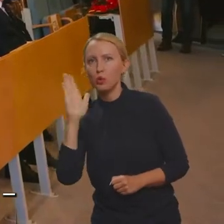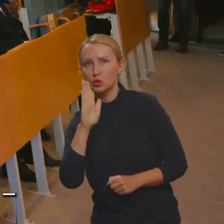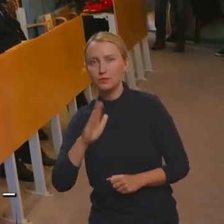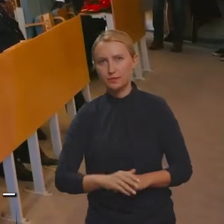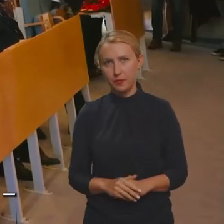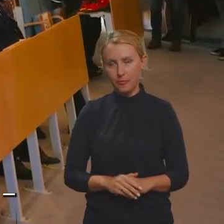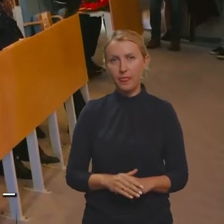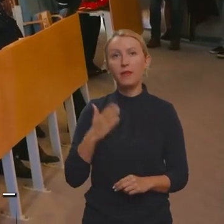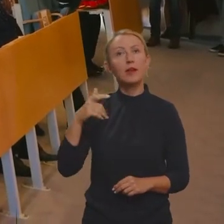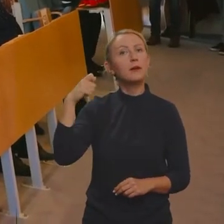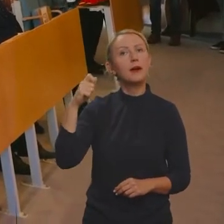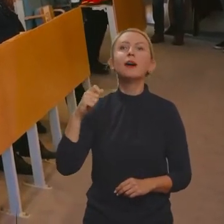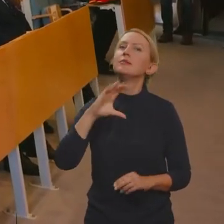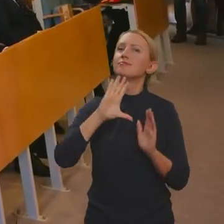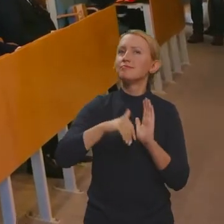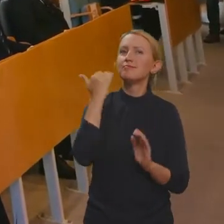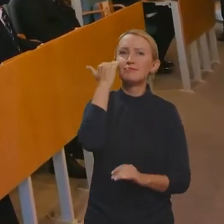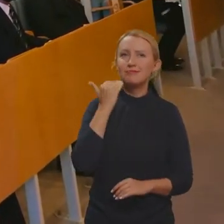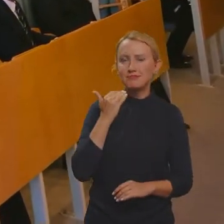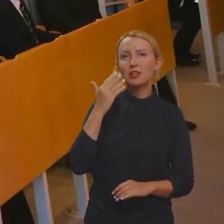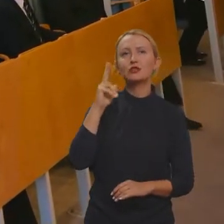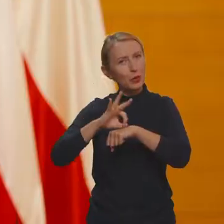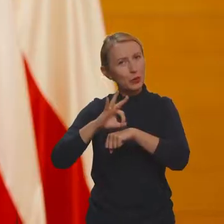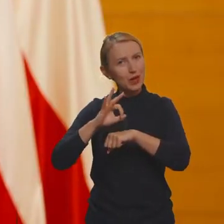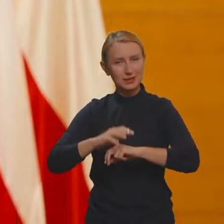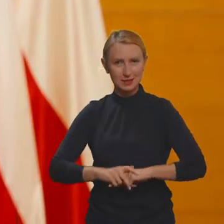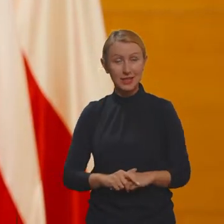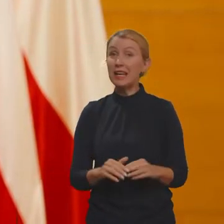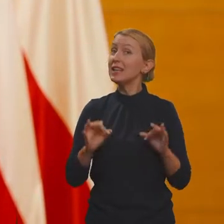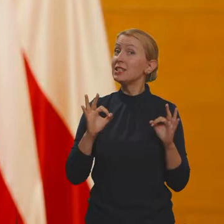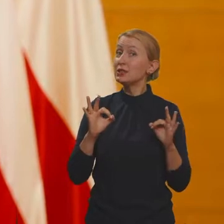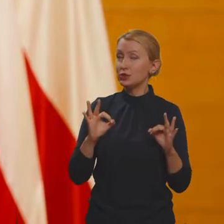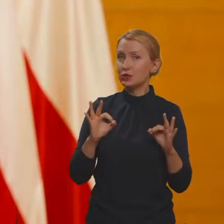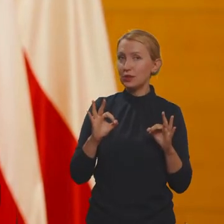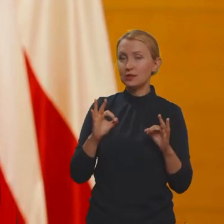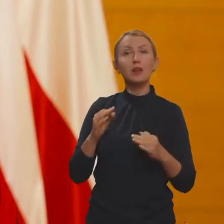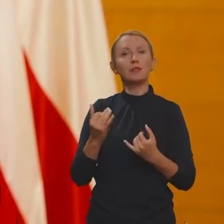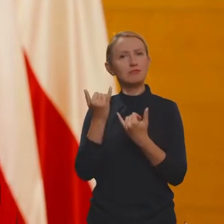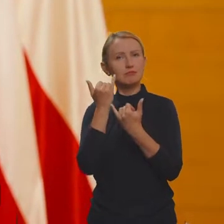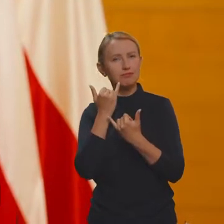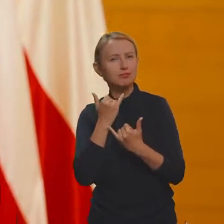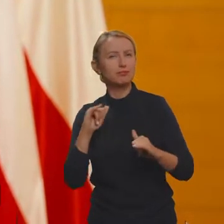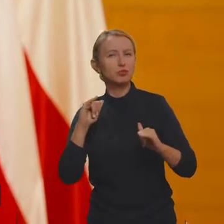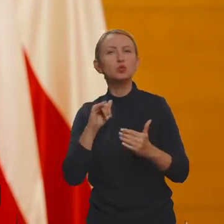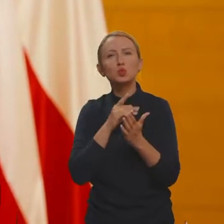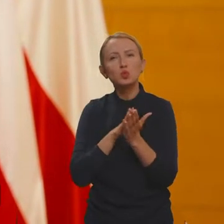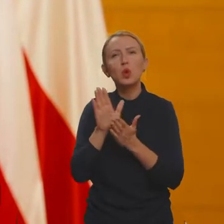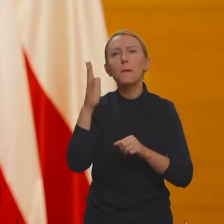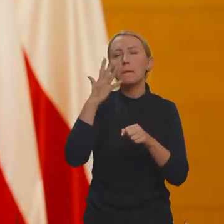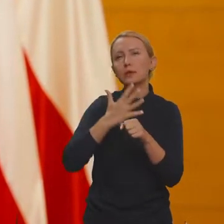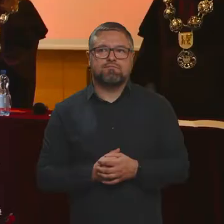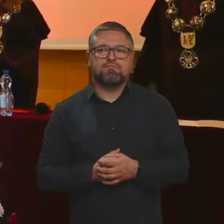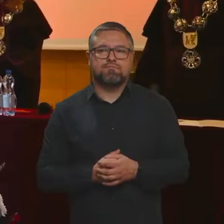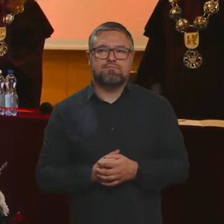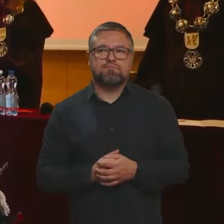Witam prezydenta miasta Częstochowy, Krzysztofa Matyjaszczyka. Dzisiejszą uroczystą inauguracją rozpoczynamy 51. rok istnienia